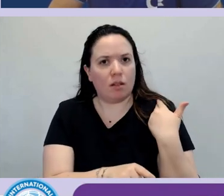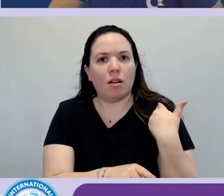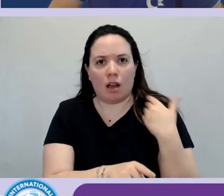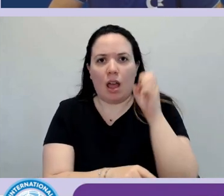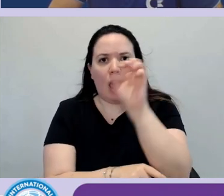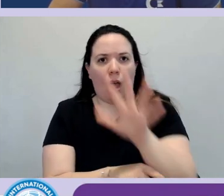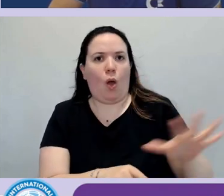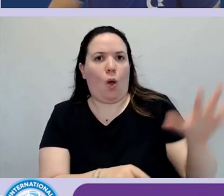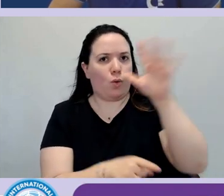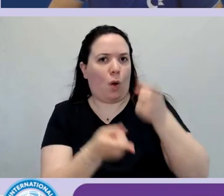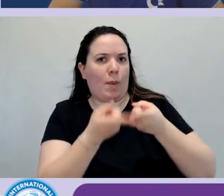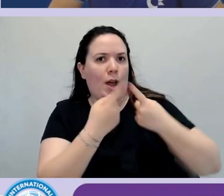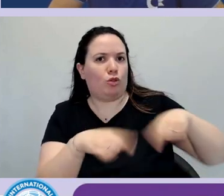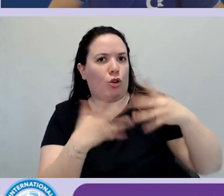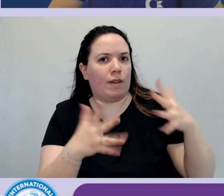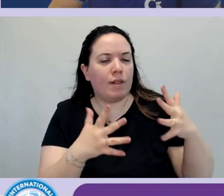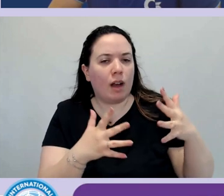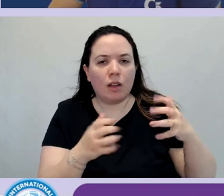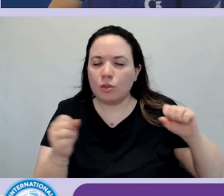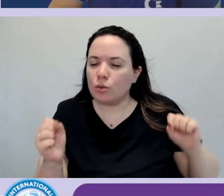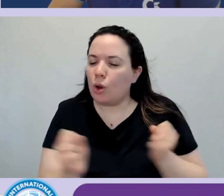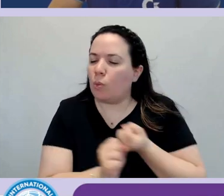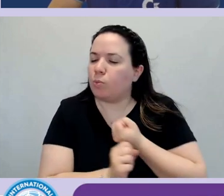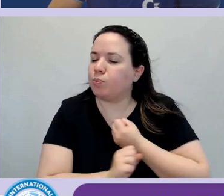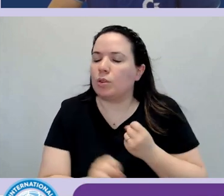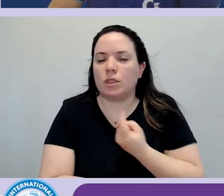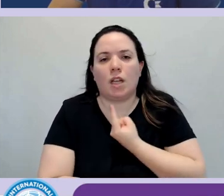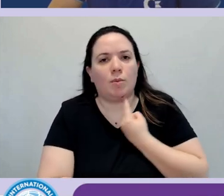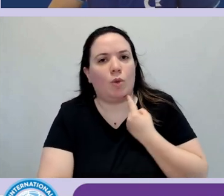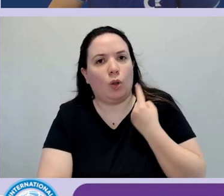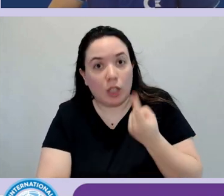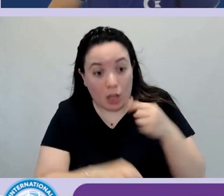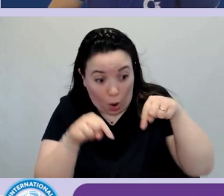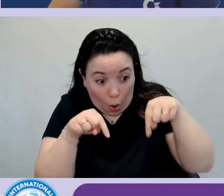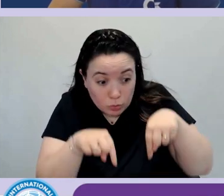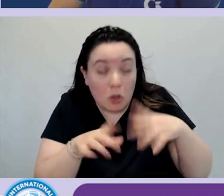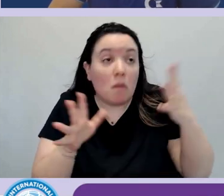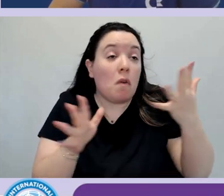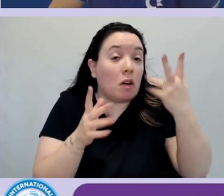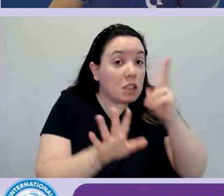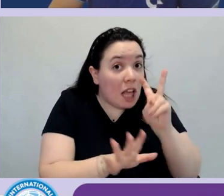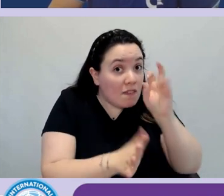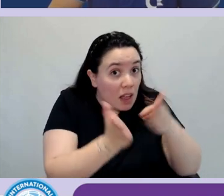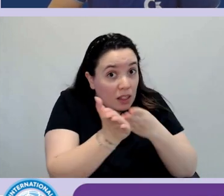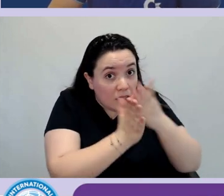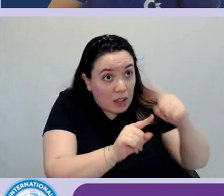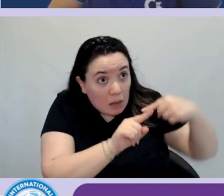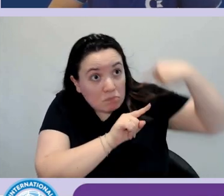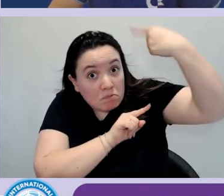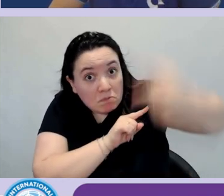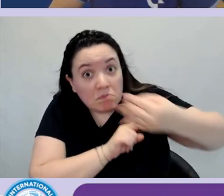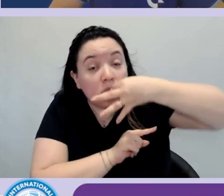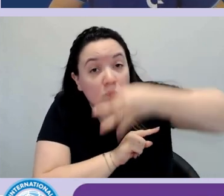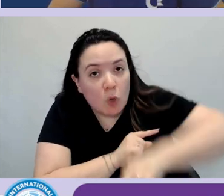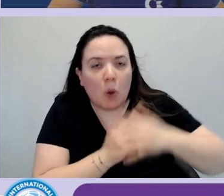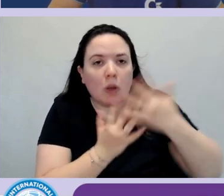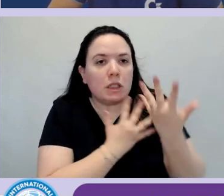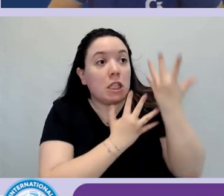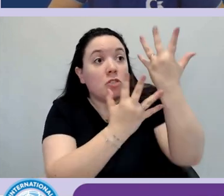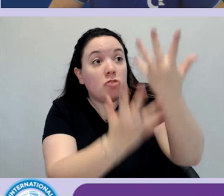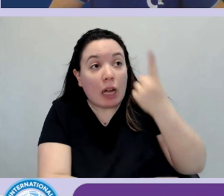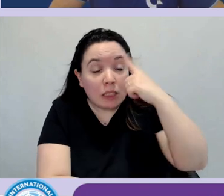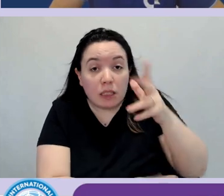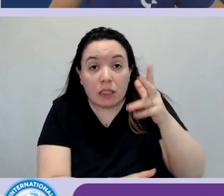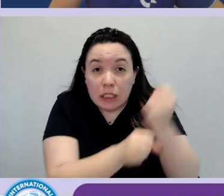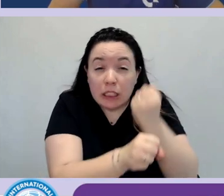partecipato a livello europeo non possiamo ad oggi ad oggi Quindi magari tra 20 anni si potrà fare Tra 10 anni